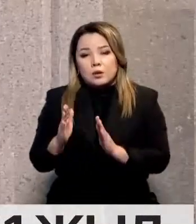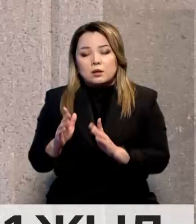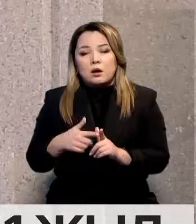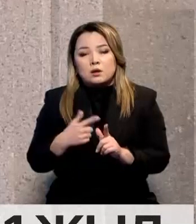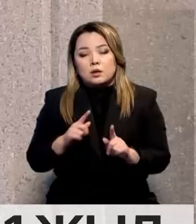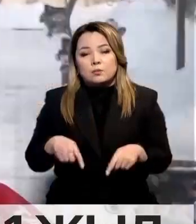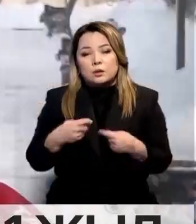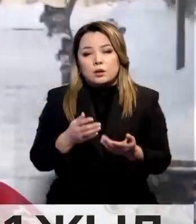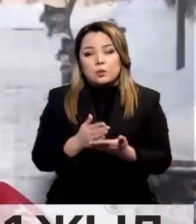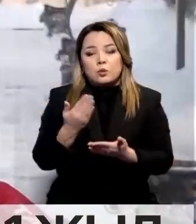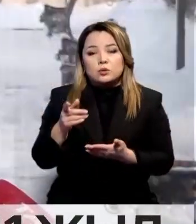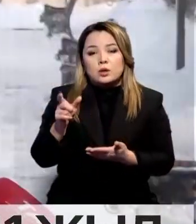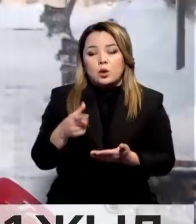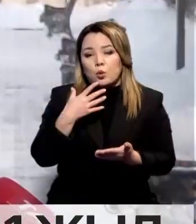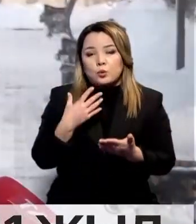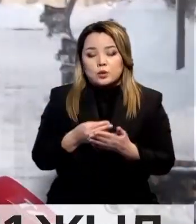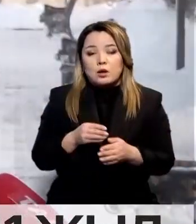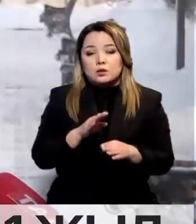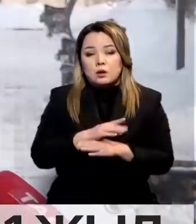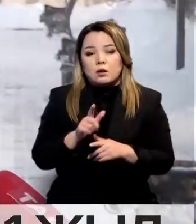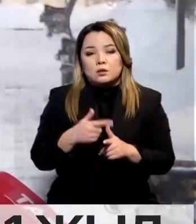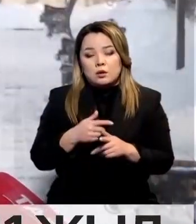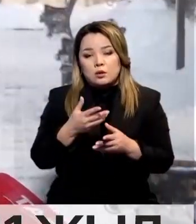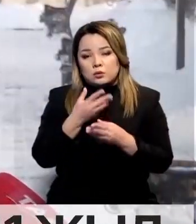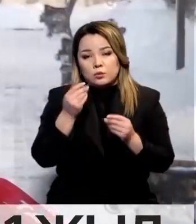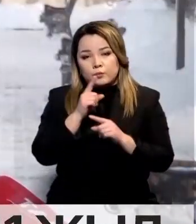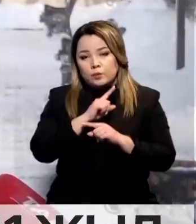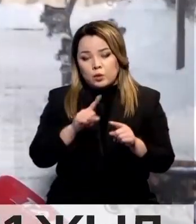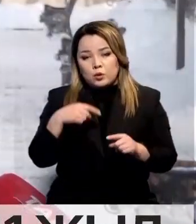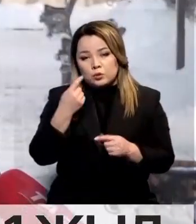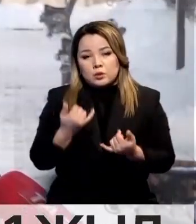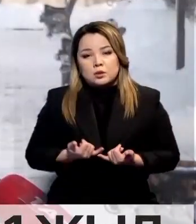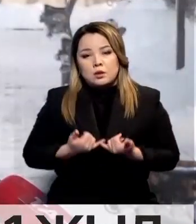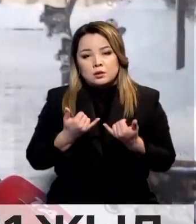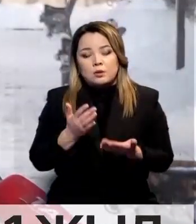Осының бәрі сол кісінің өзі өлсе де аты өлмейтін даналығынан, тұлғалығынан деп ойлаймын.